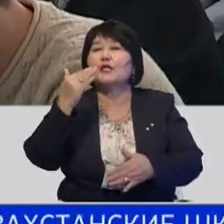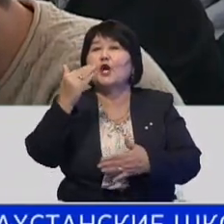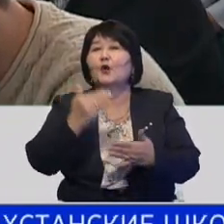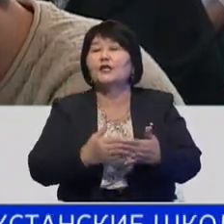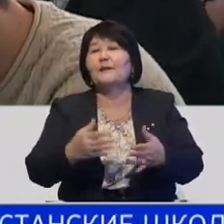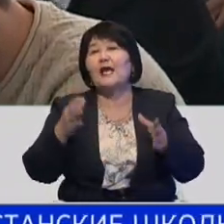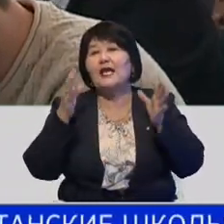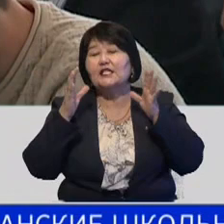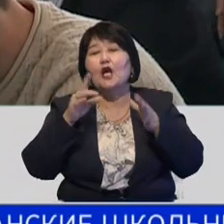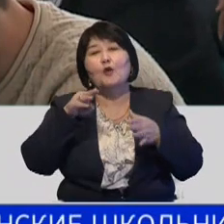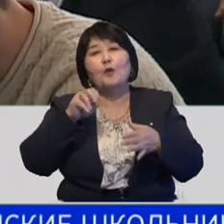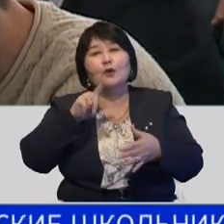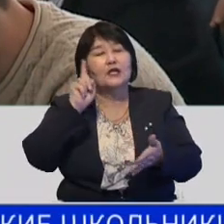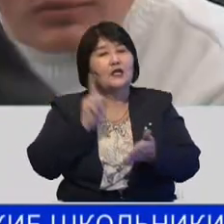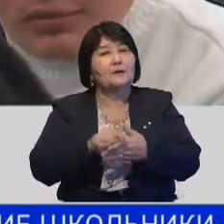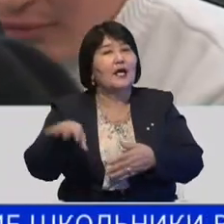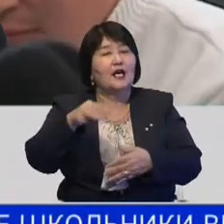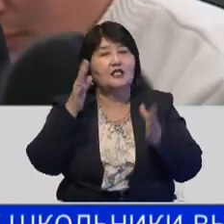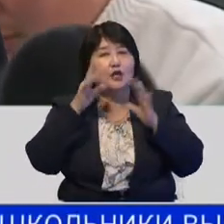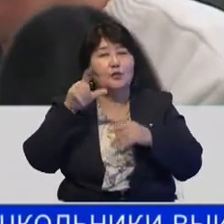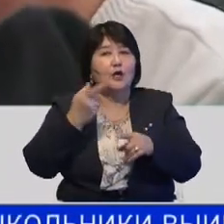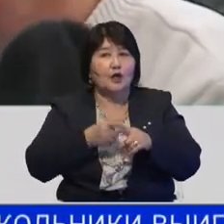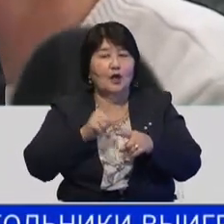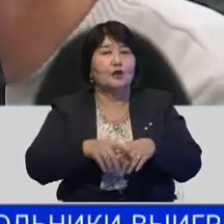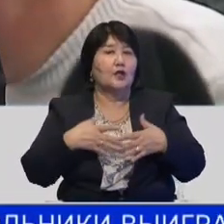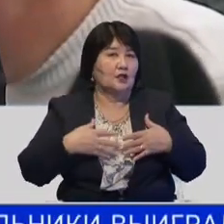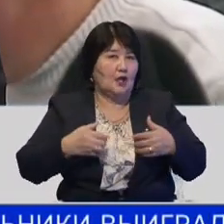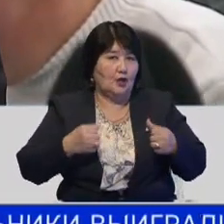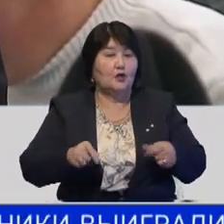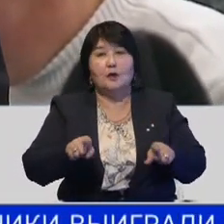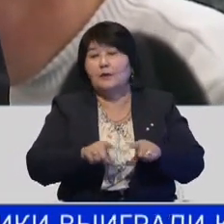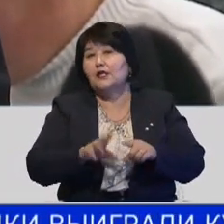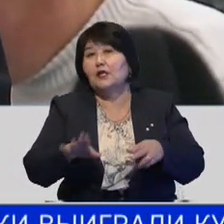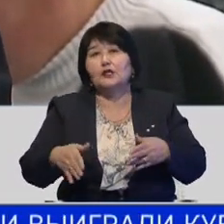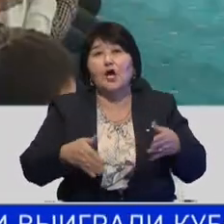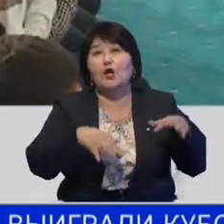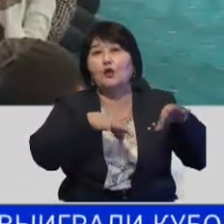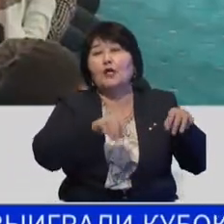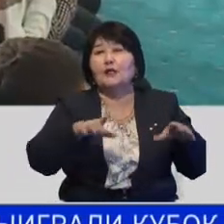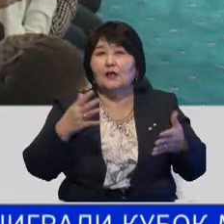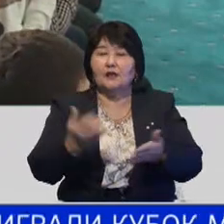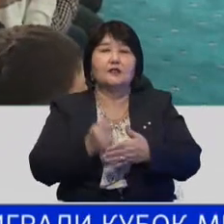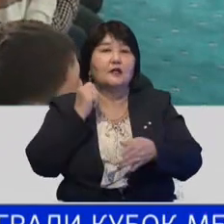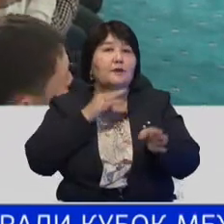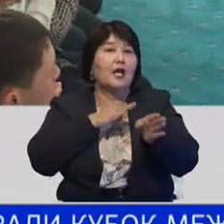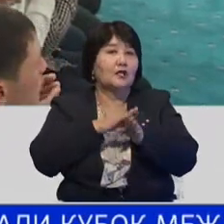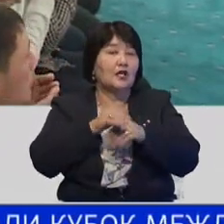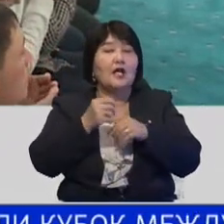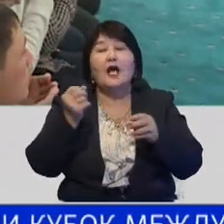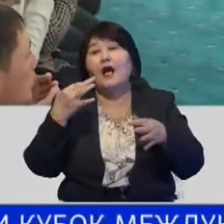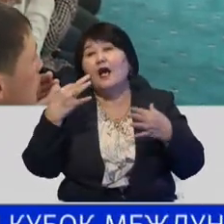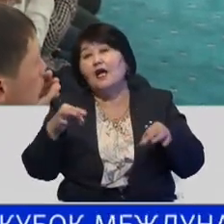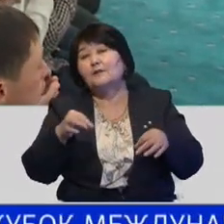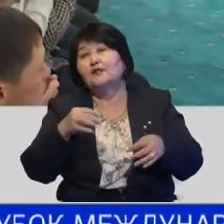исламе пост обязателен для каждого мусульманина который физически Здоров не находится в пути и достиг совершеннолетия освобождаются от